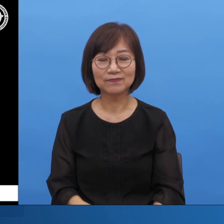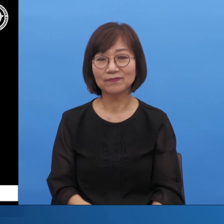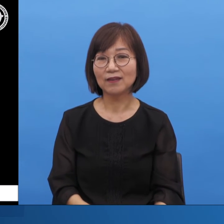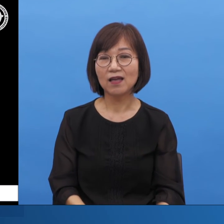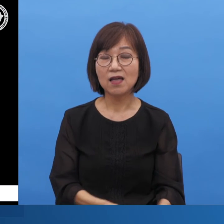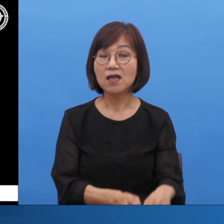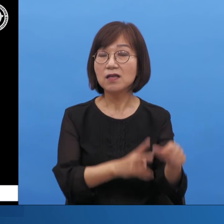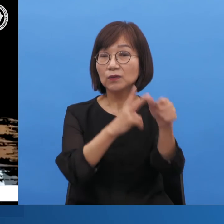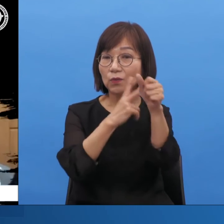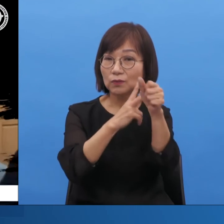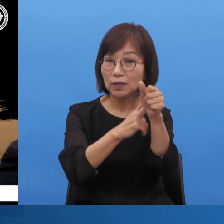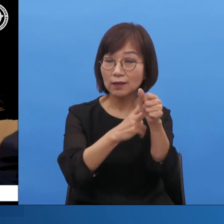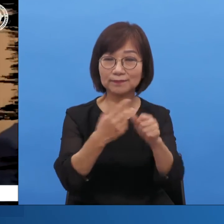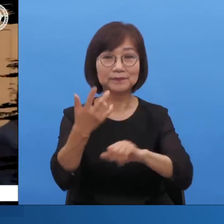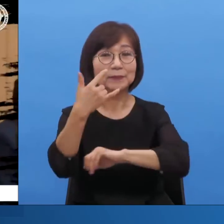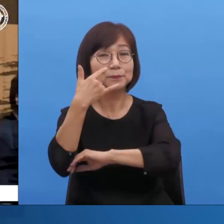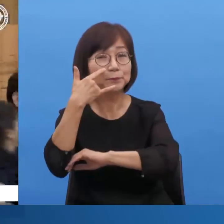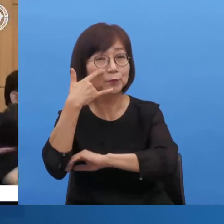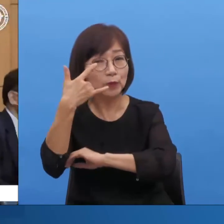교사와 부모님들이